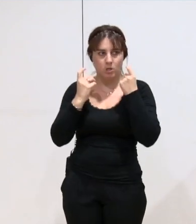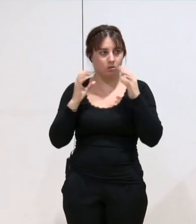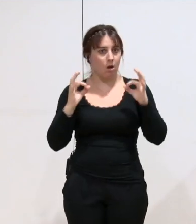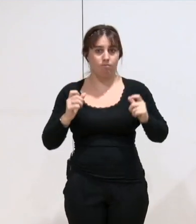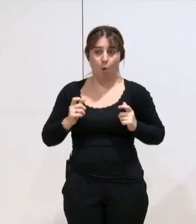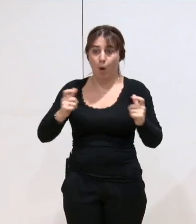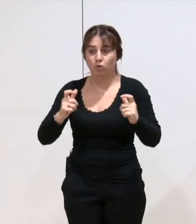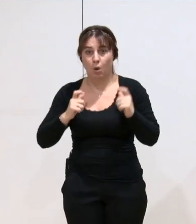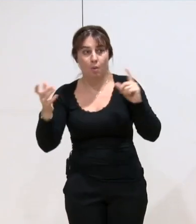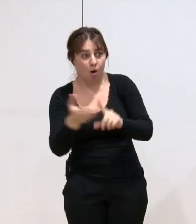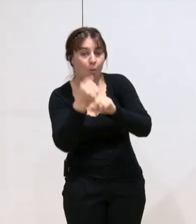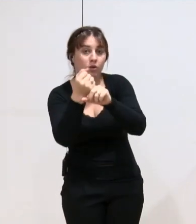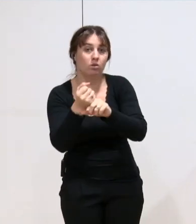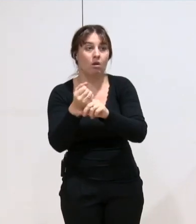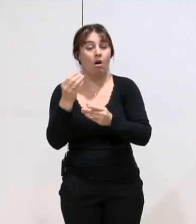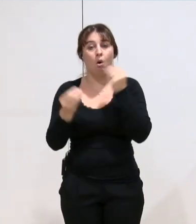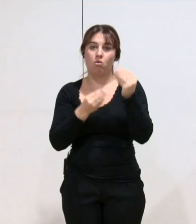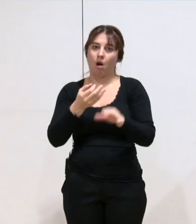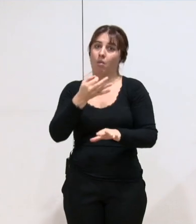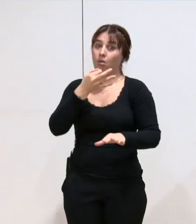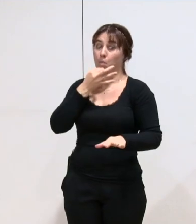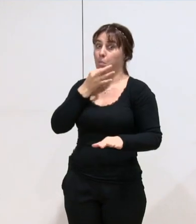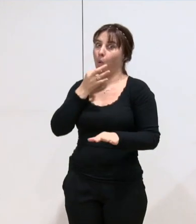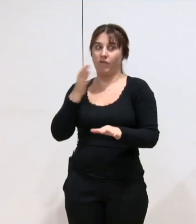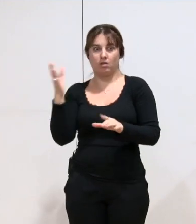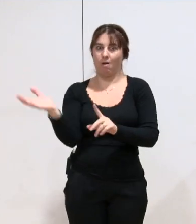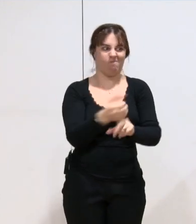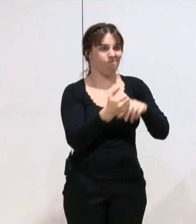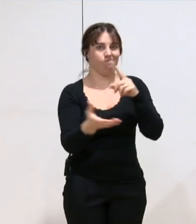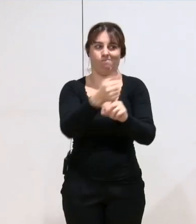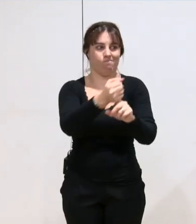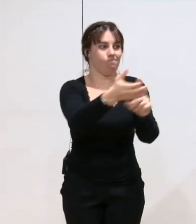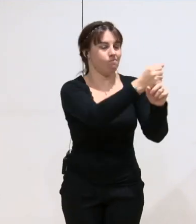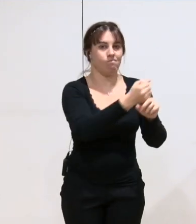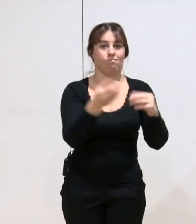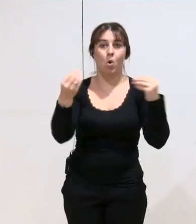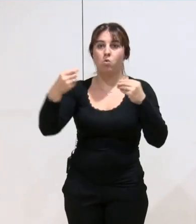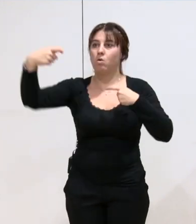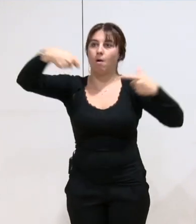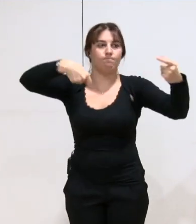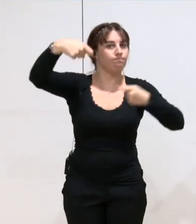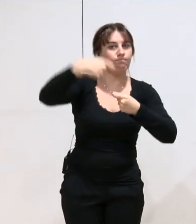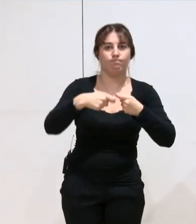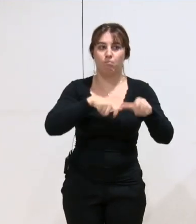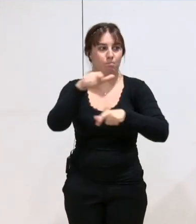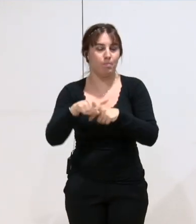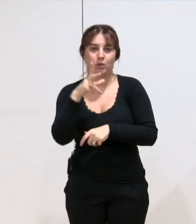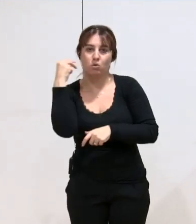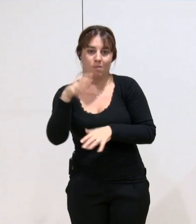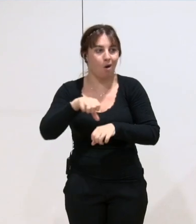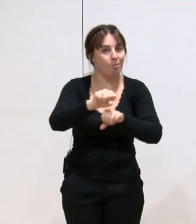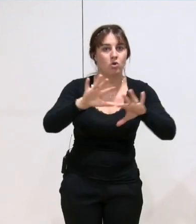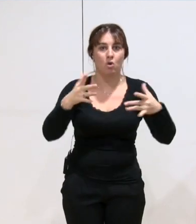sûr, voire opportuniste, au bon sens du terme, à aller chercher les moyens là où ils sont pour pouvoir mettre en œuvre ce qu'il y a à mettre en œuvre sur